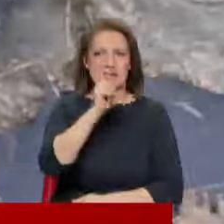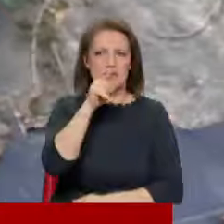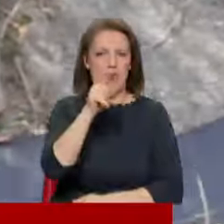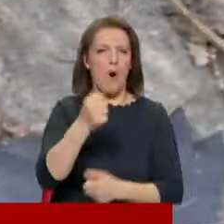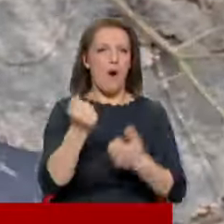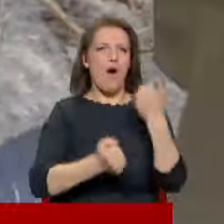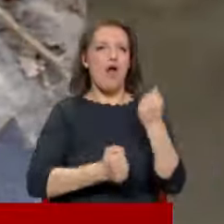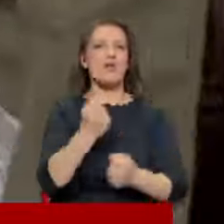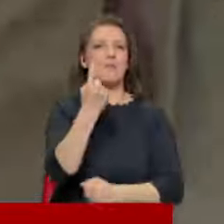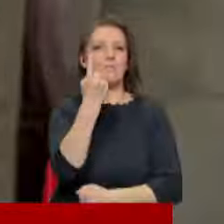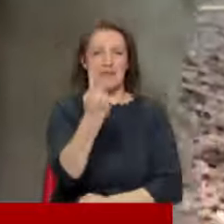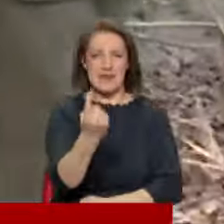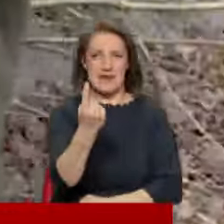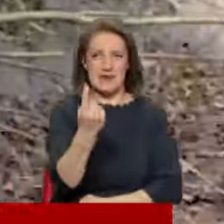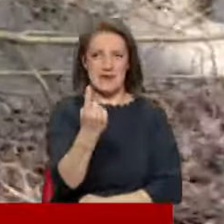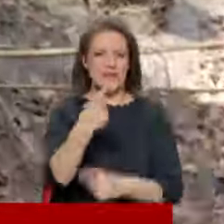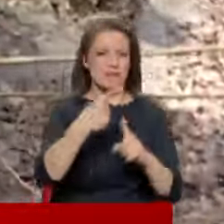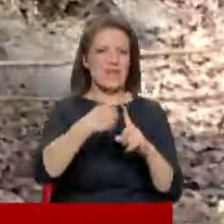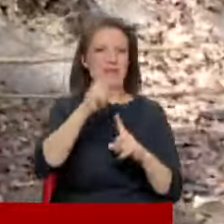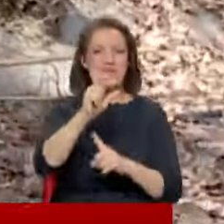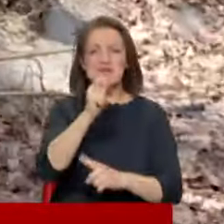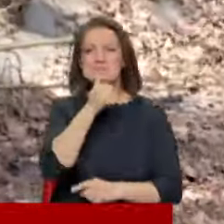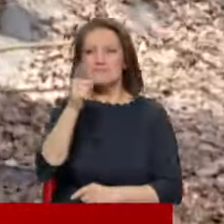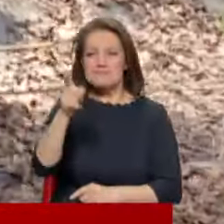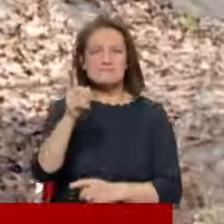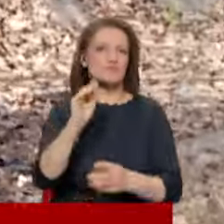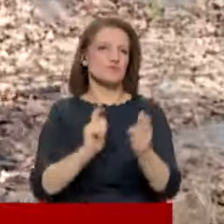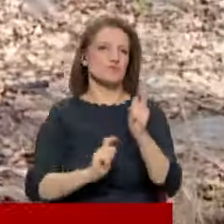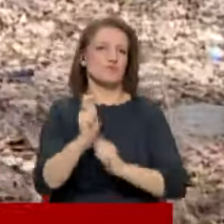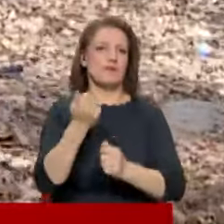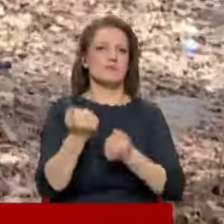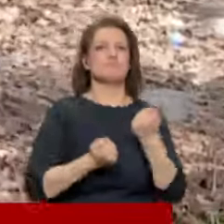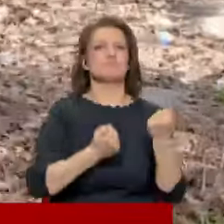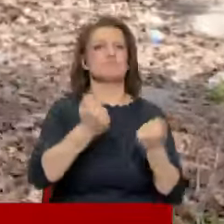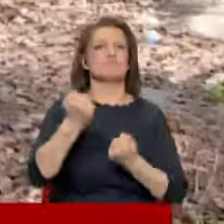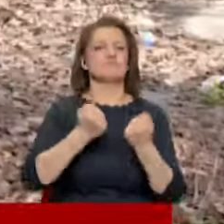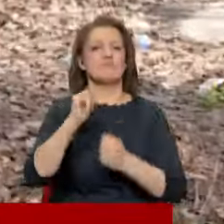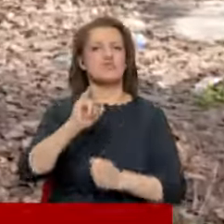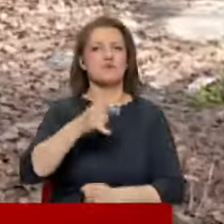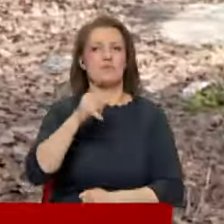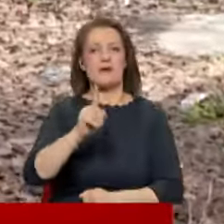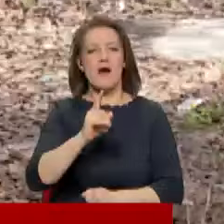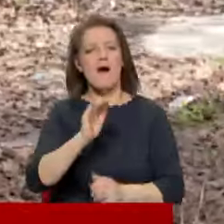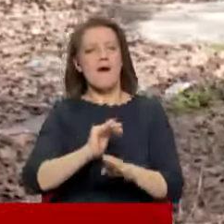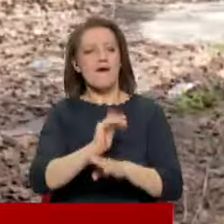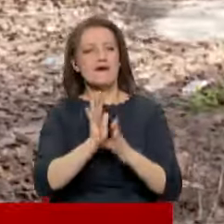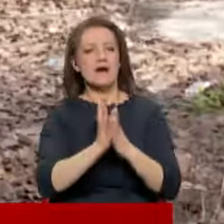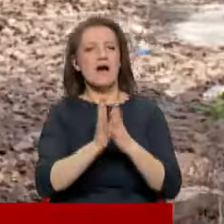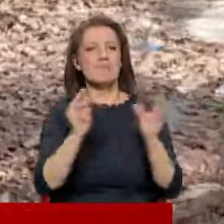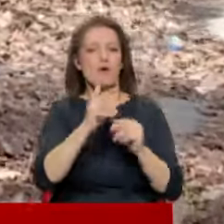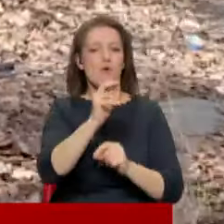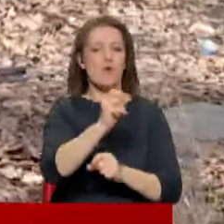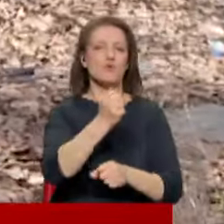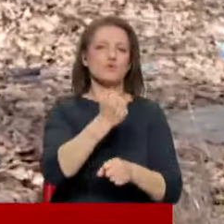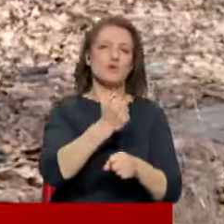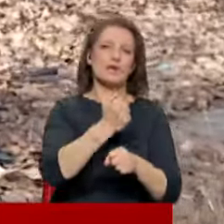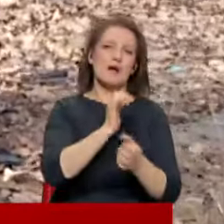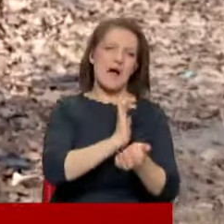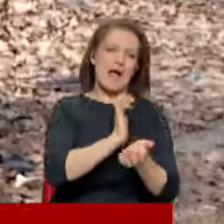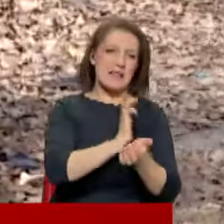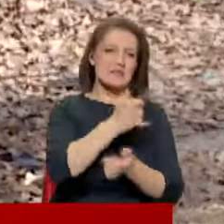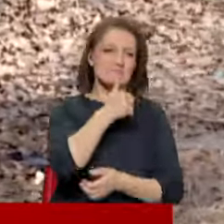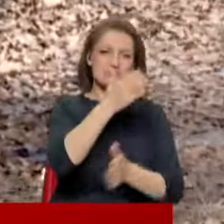o araçlardan biri TC'nin kullandığı araç konuşuluyor sürekli. Ancak hayatını kaybeden Oğuz Acı'nın